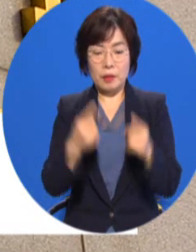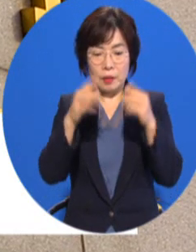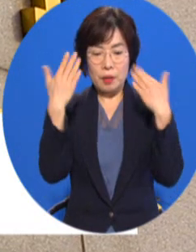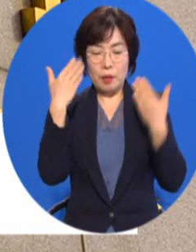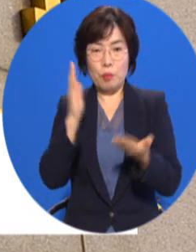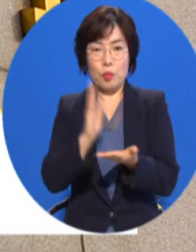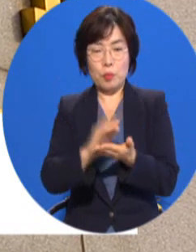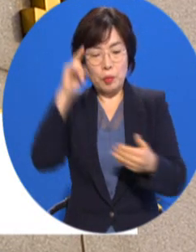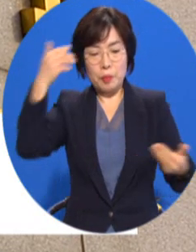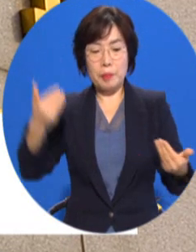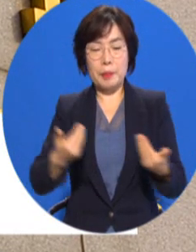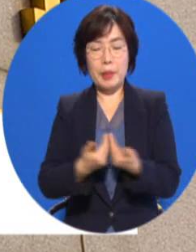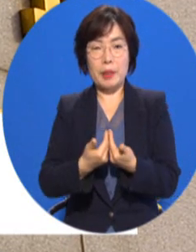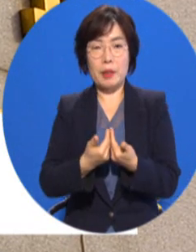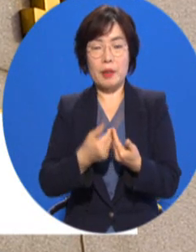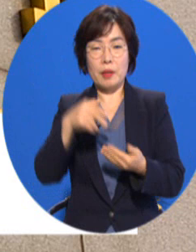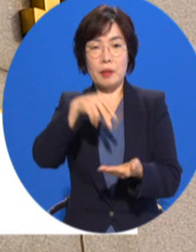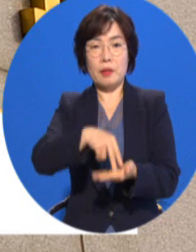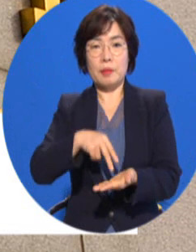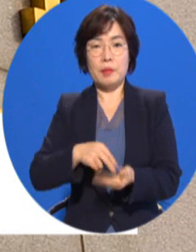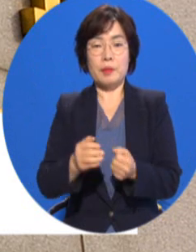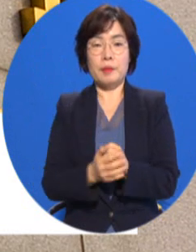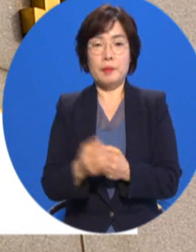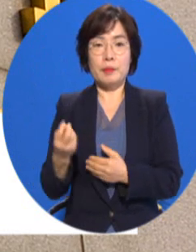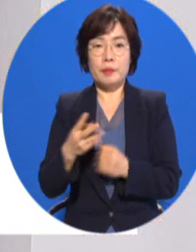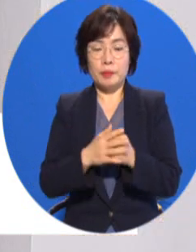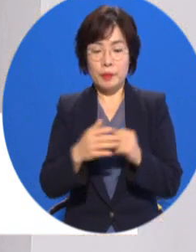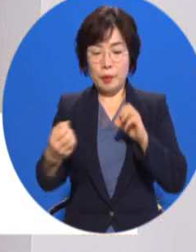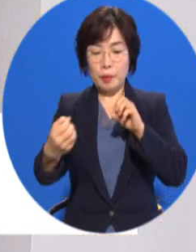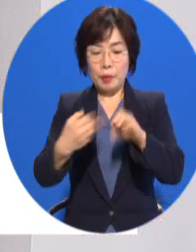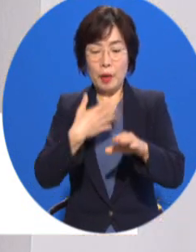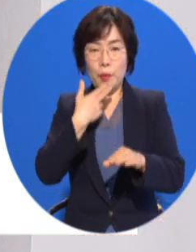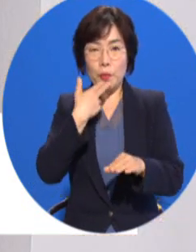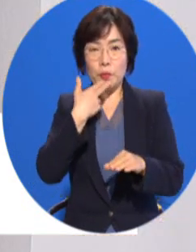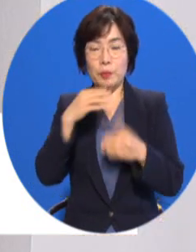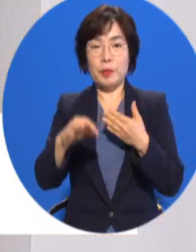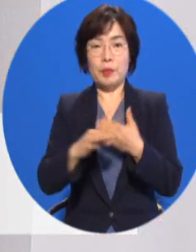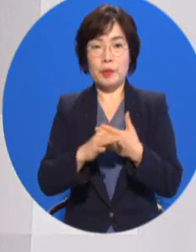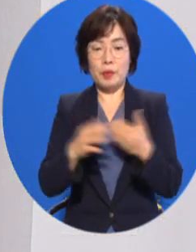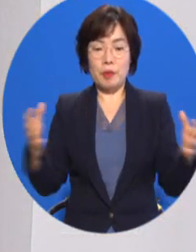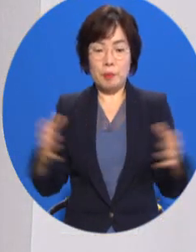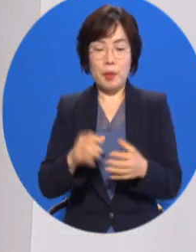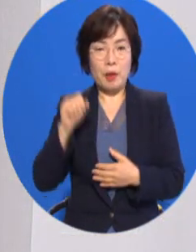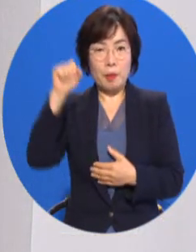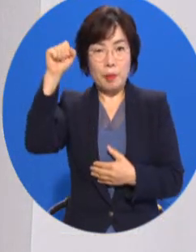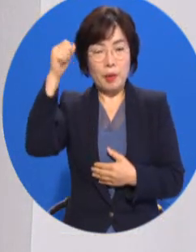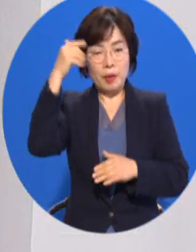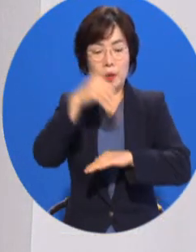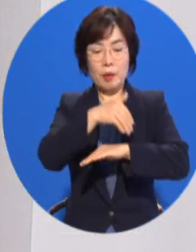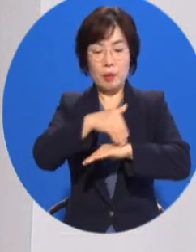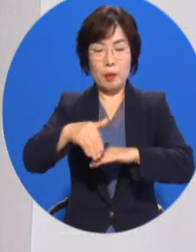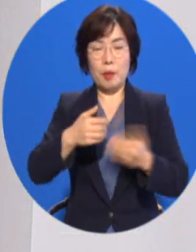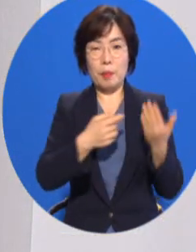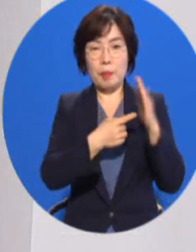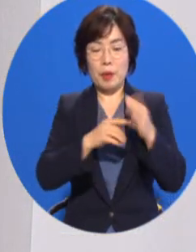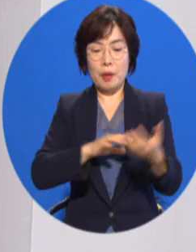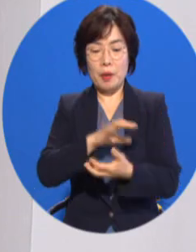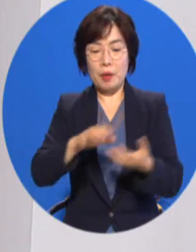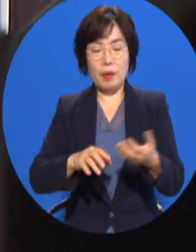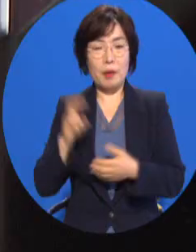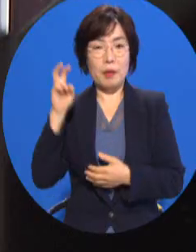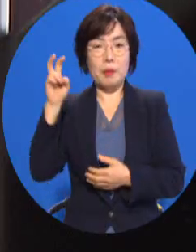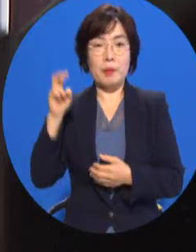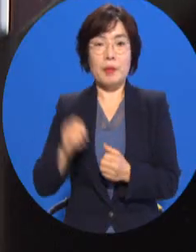본부에 반대한다는 뜻을 밝혔습니다. 학생들은 대학이 답변을 하지 않으면 집단 행동에 돌입할 계획이라고 밝혀 논란이